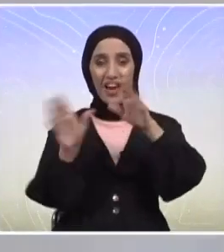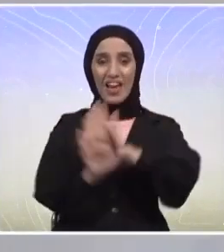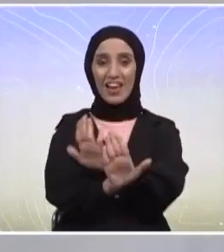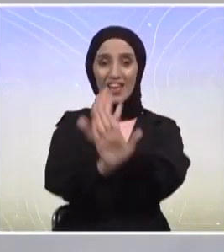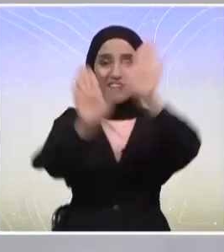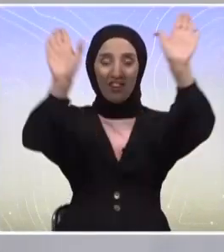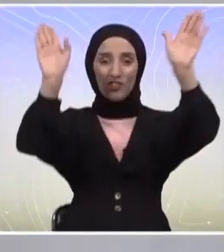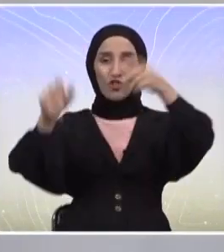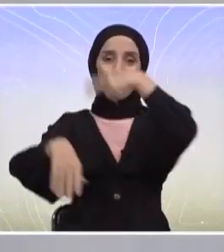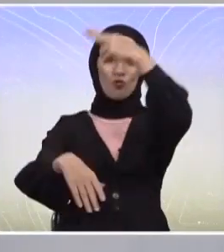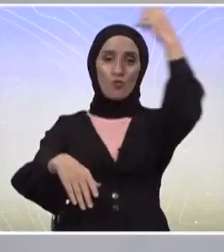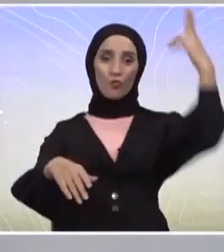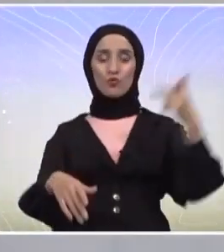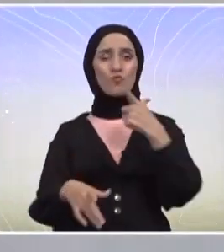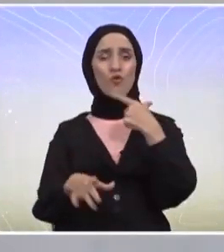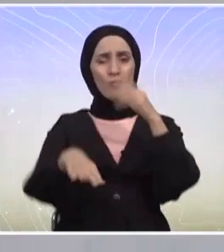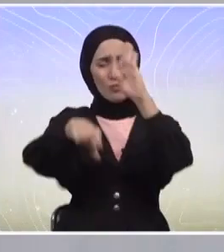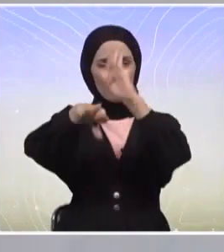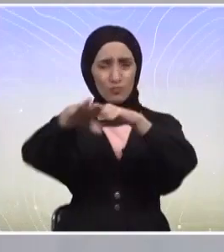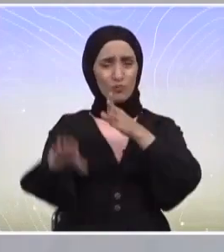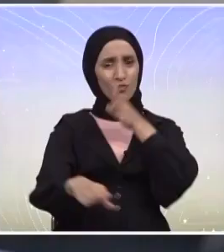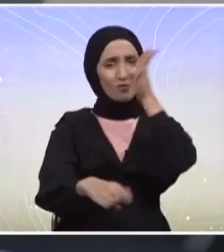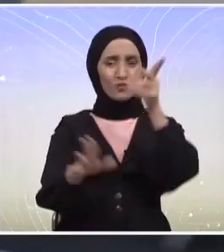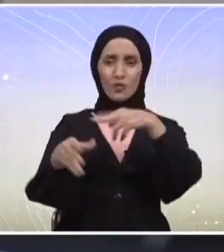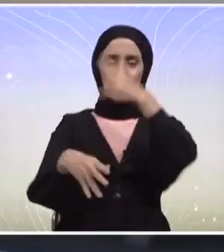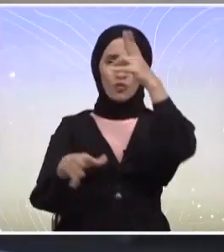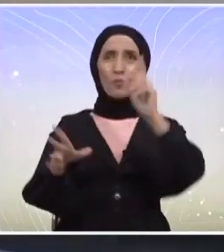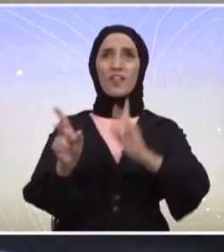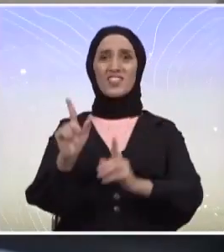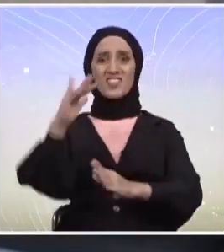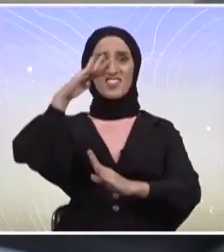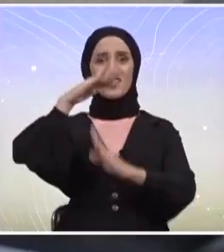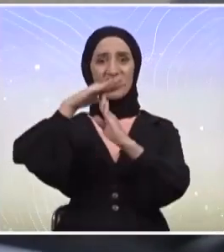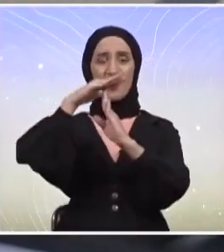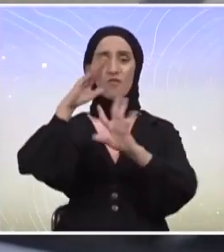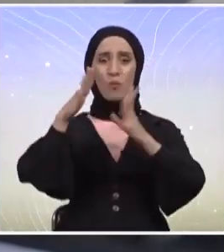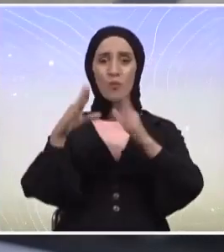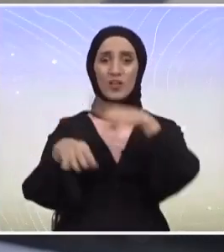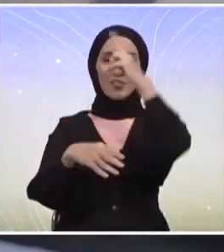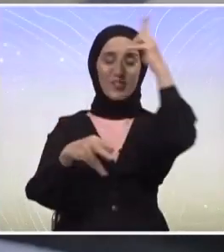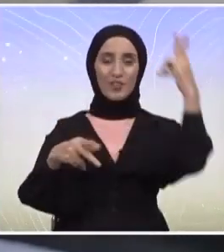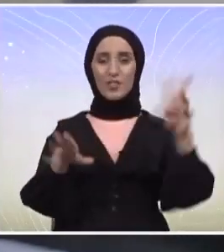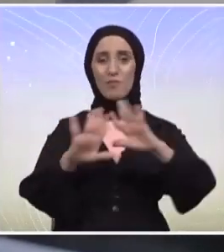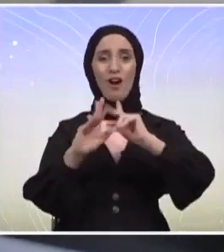جدران منازلهم أو أسطحها حتى تكون حاضرة معهم على الدوام.